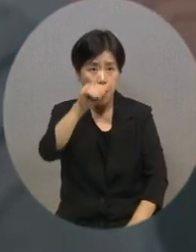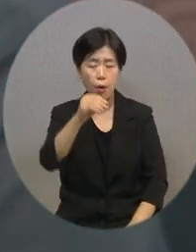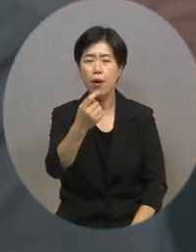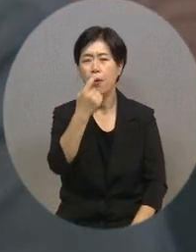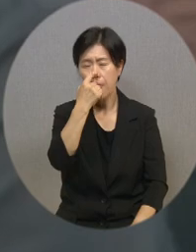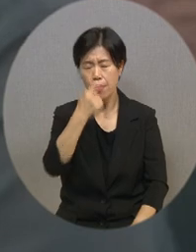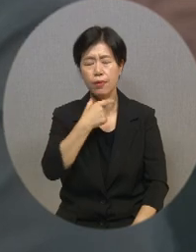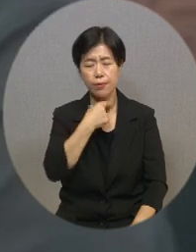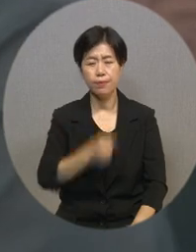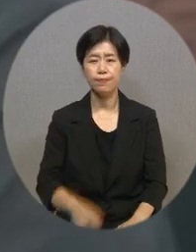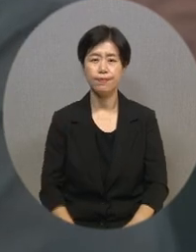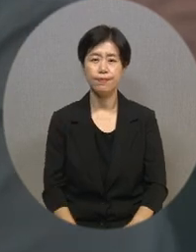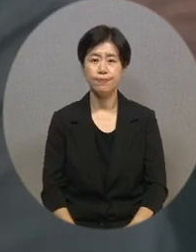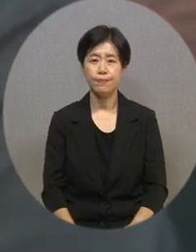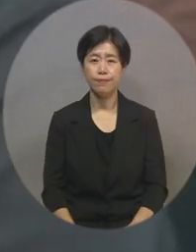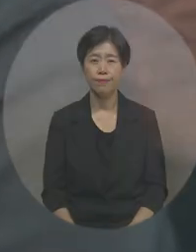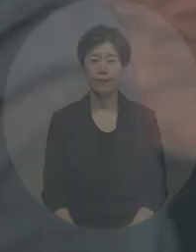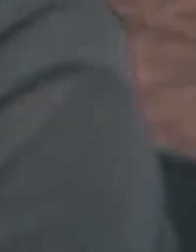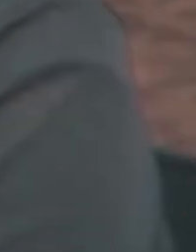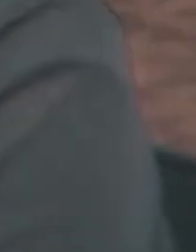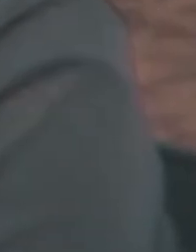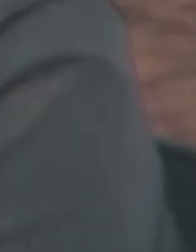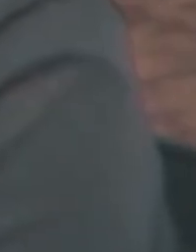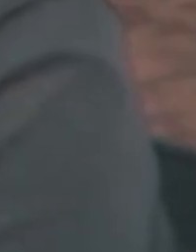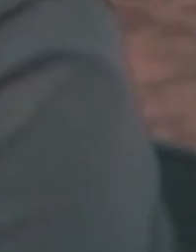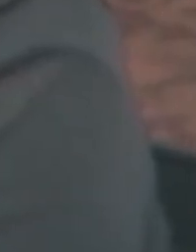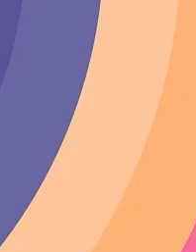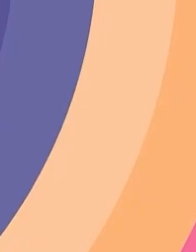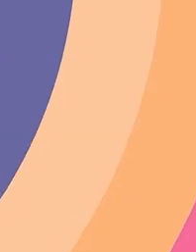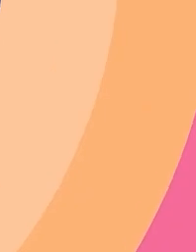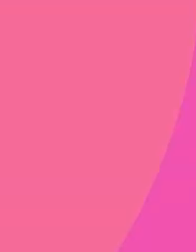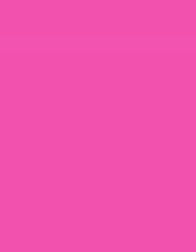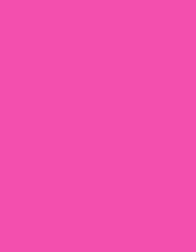복지TV 뉴스 김재상입니다.